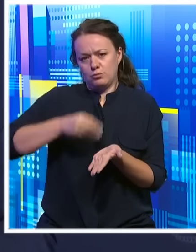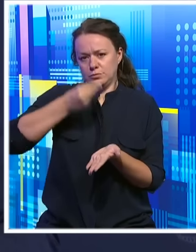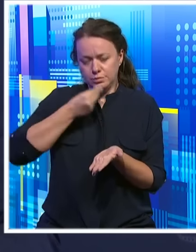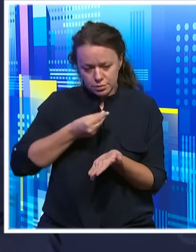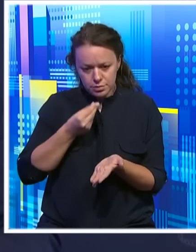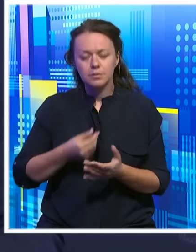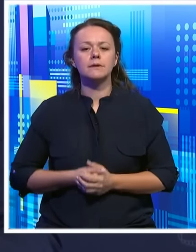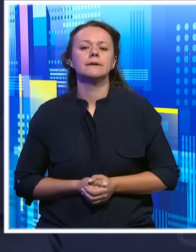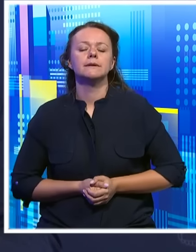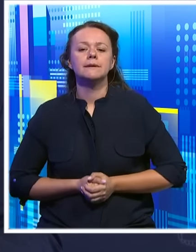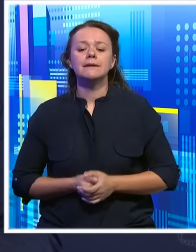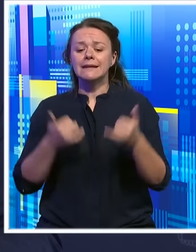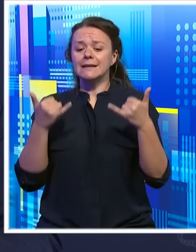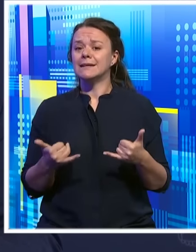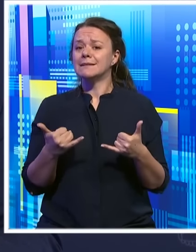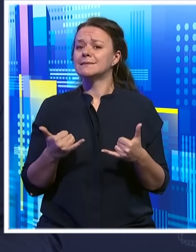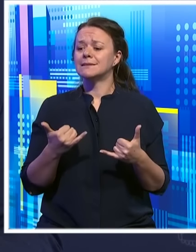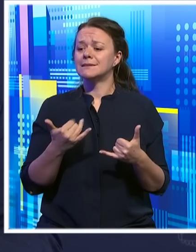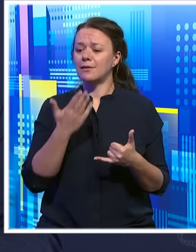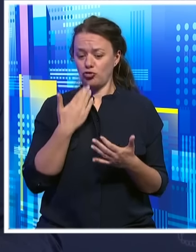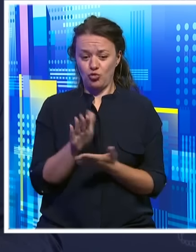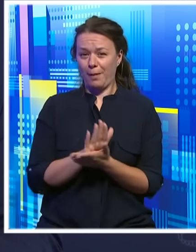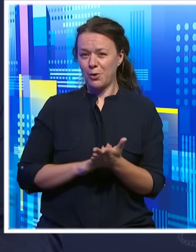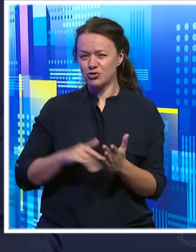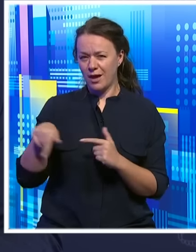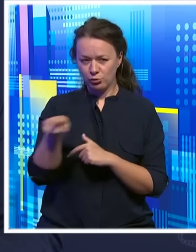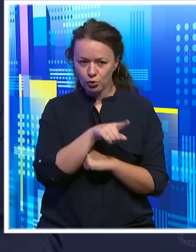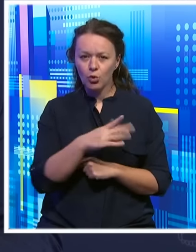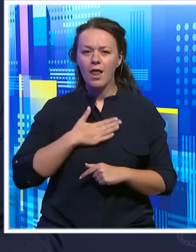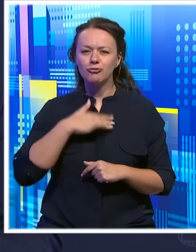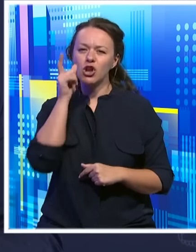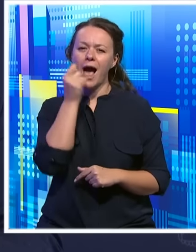da zamolim građane naše zemlje,